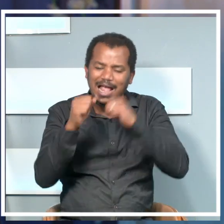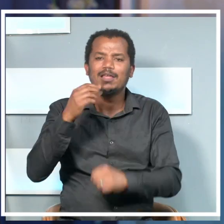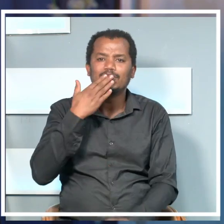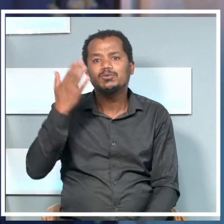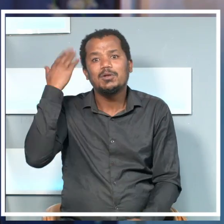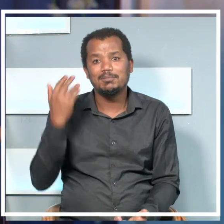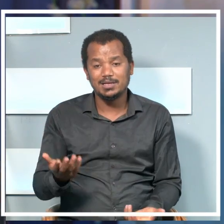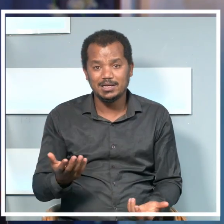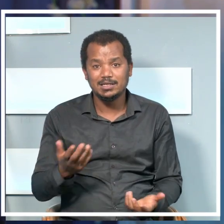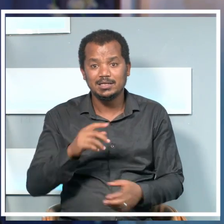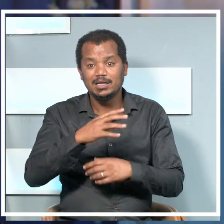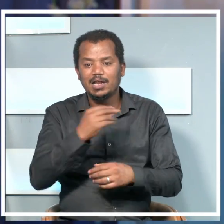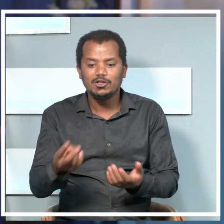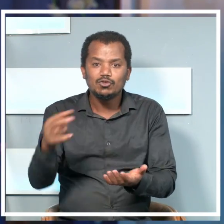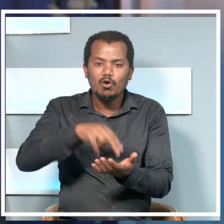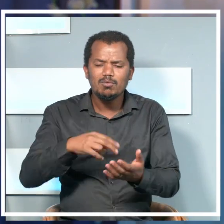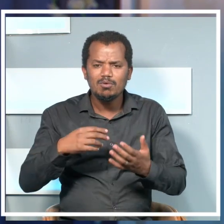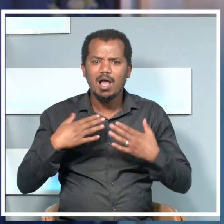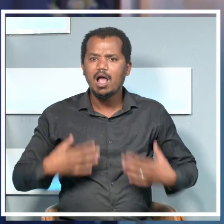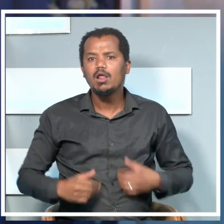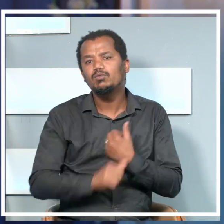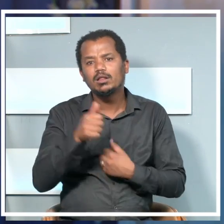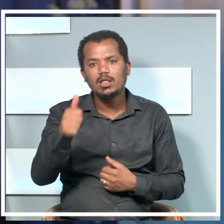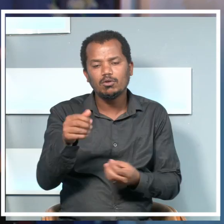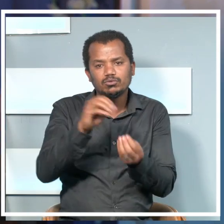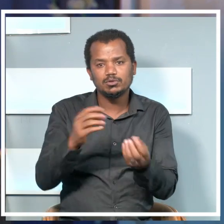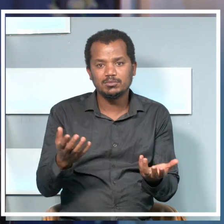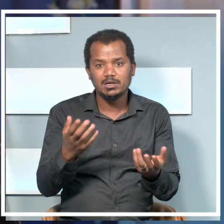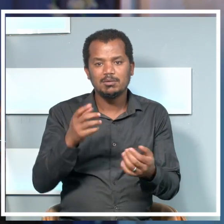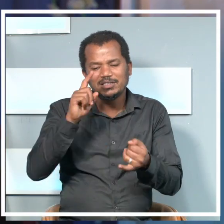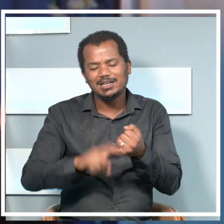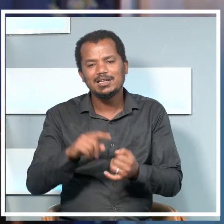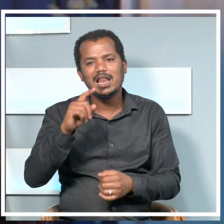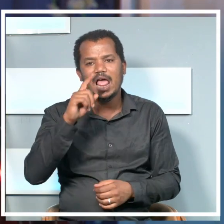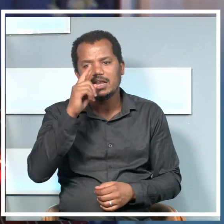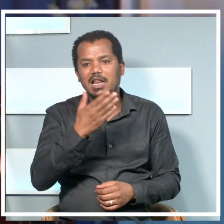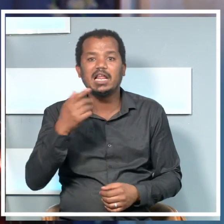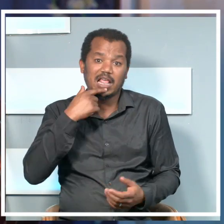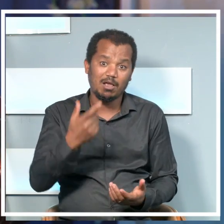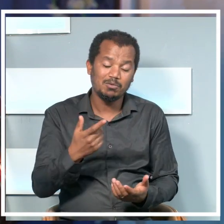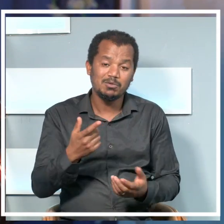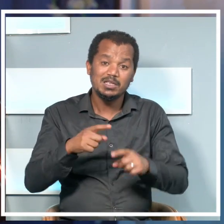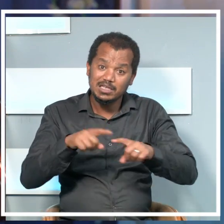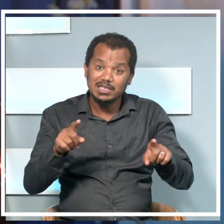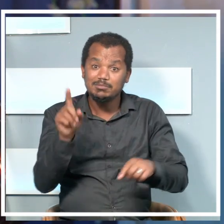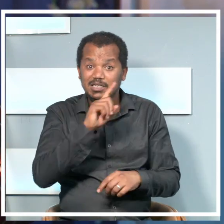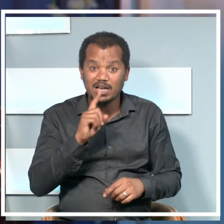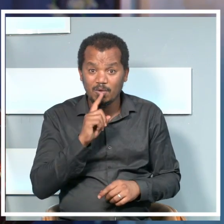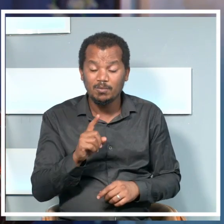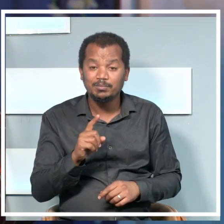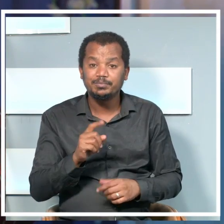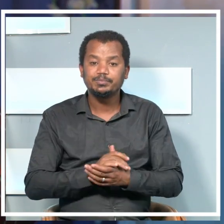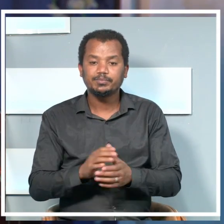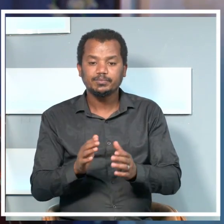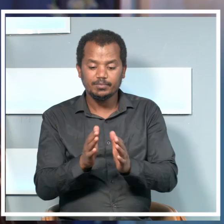መሆን የነበረባቸው ለሌላው እና ሲነሱ እንደዛ ናቸው እና መጨረሻ የሆነ ነገር አሉ ደግነቱ ግን ምንድን